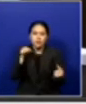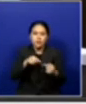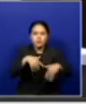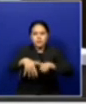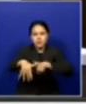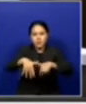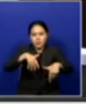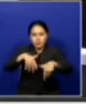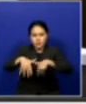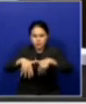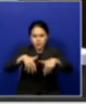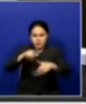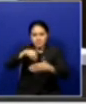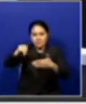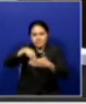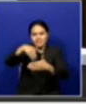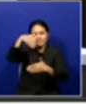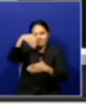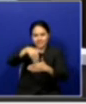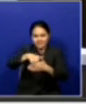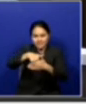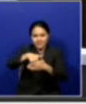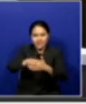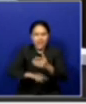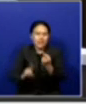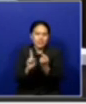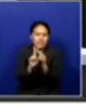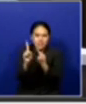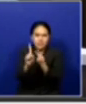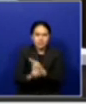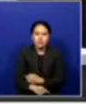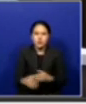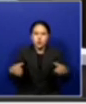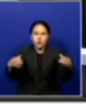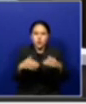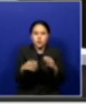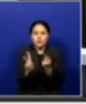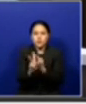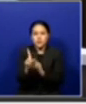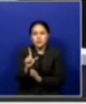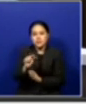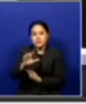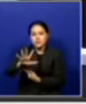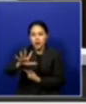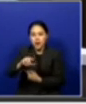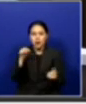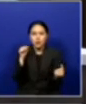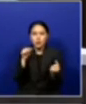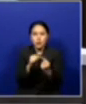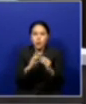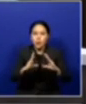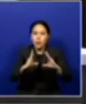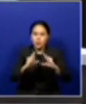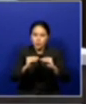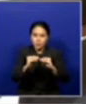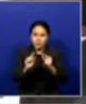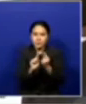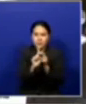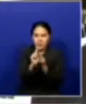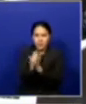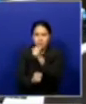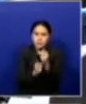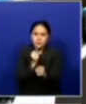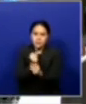ชุดแรกสภาชุดที่25เนี่ยนะครับในสมัยประชุมที่1ปีที่